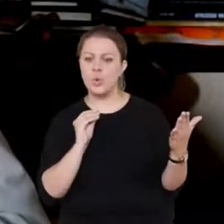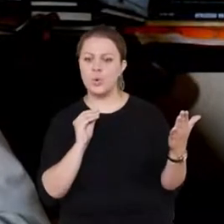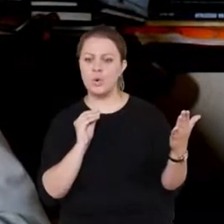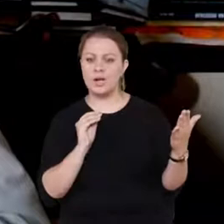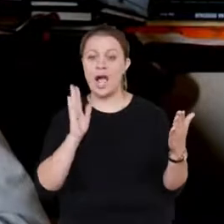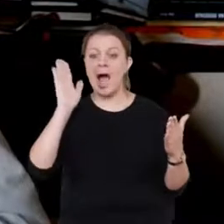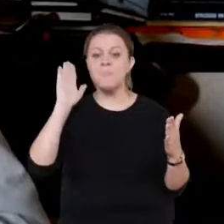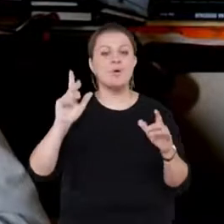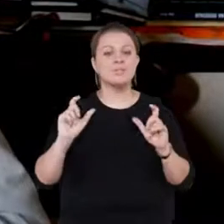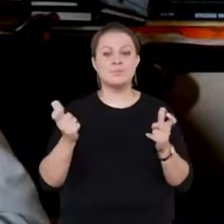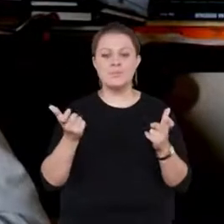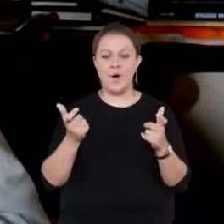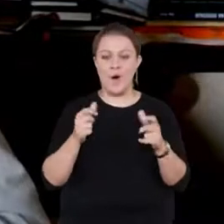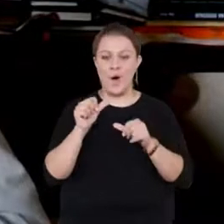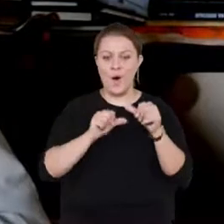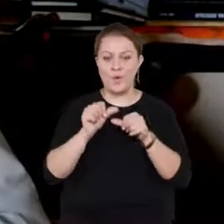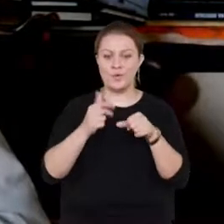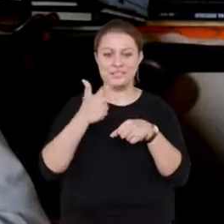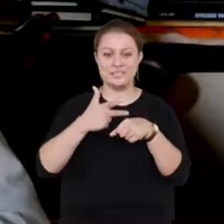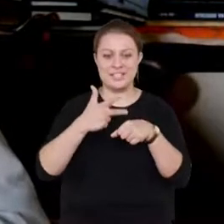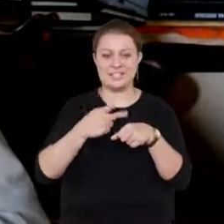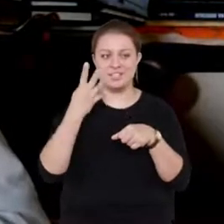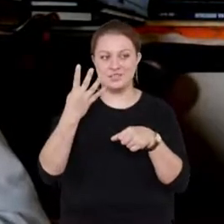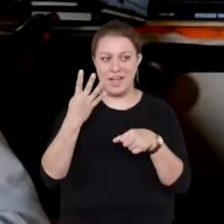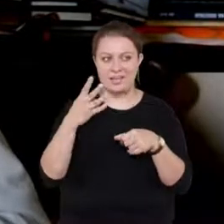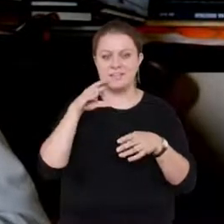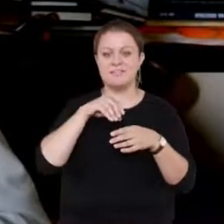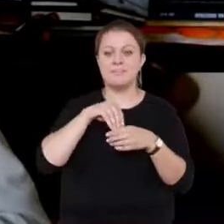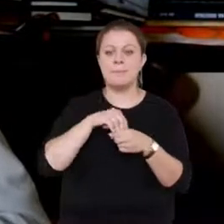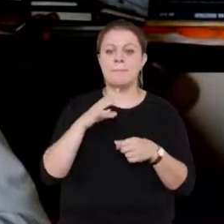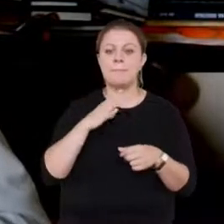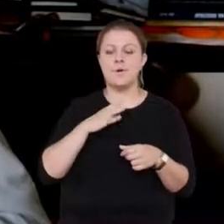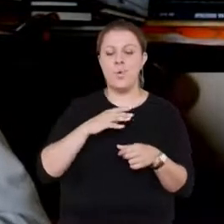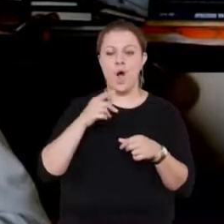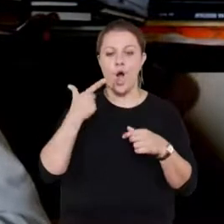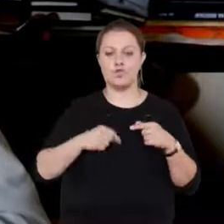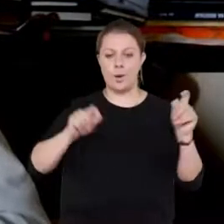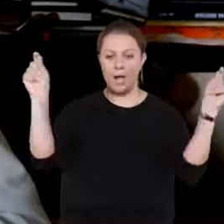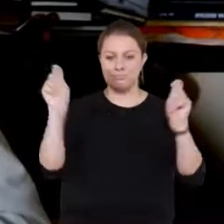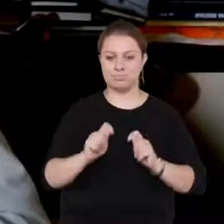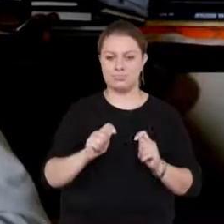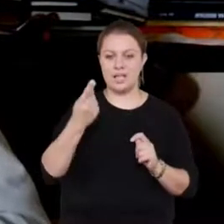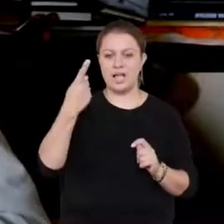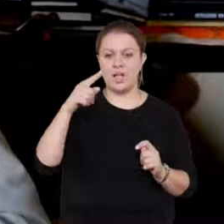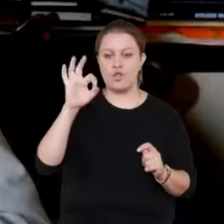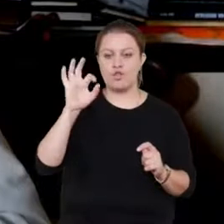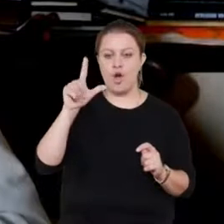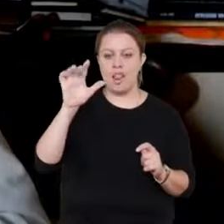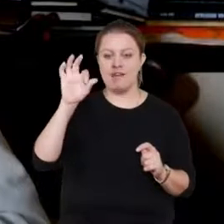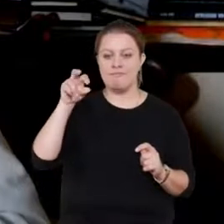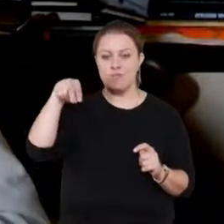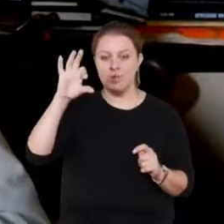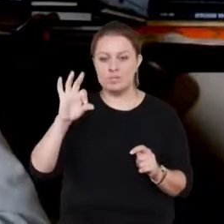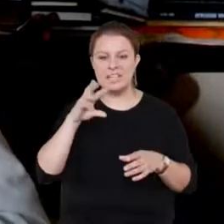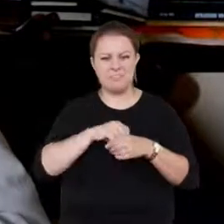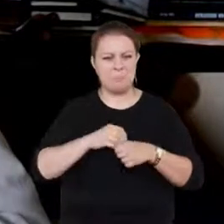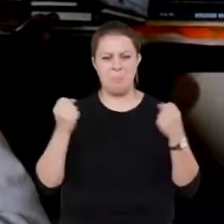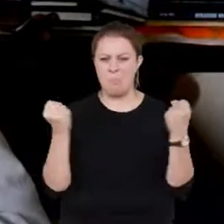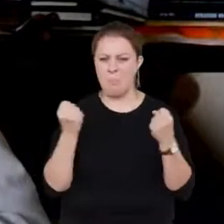przyszedł Dollfuss i siłą to zniszczył. Nawet armaty strzelały w te dzielnice Wiednia